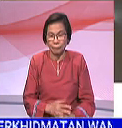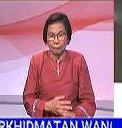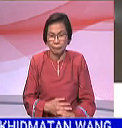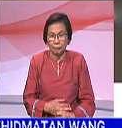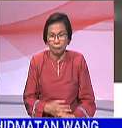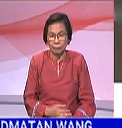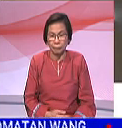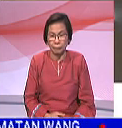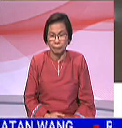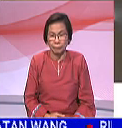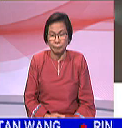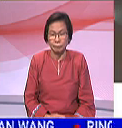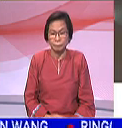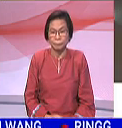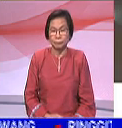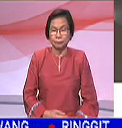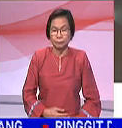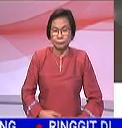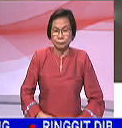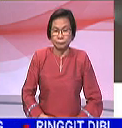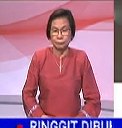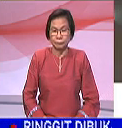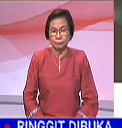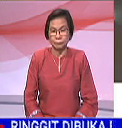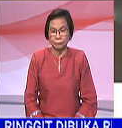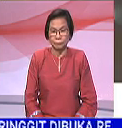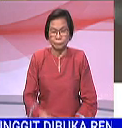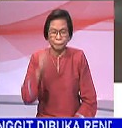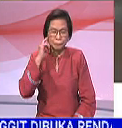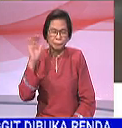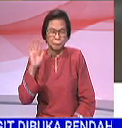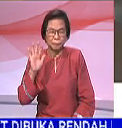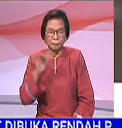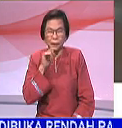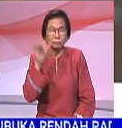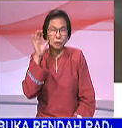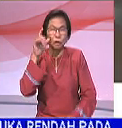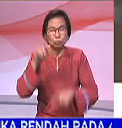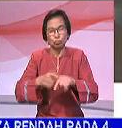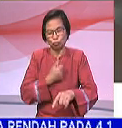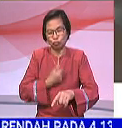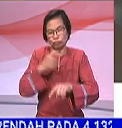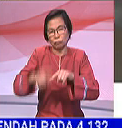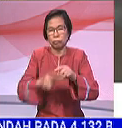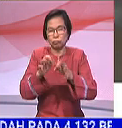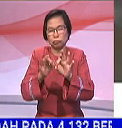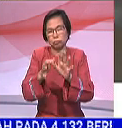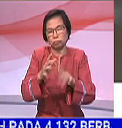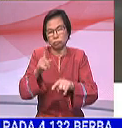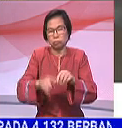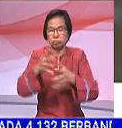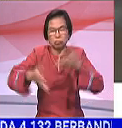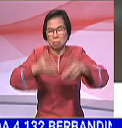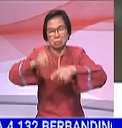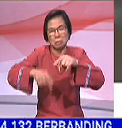Hai Adek ambil lihat ada jeda biasanya sesuatu